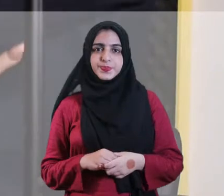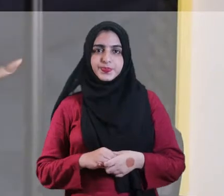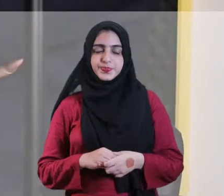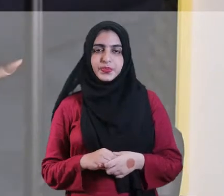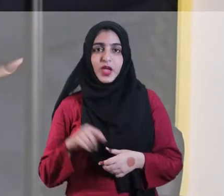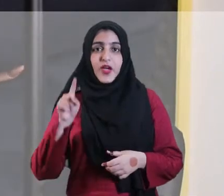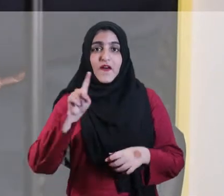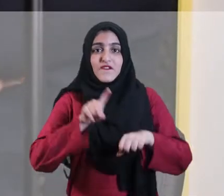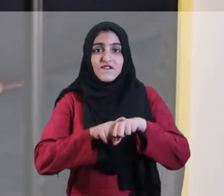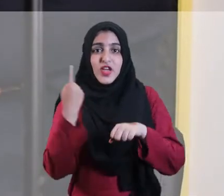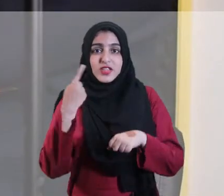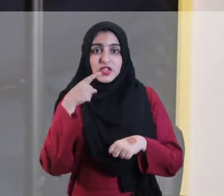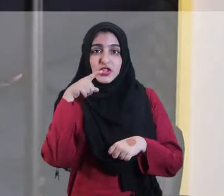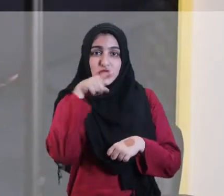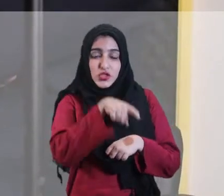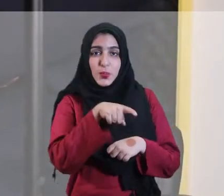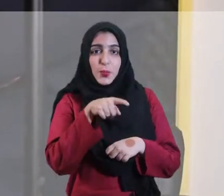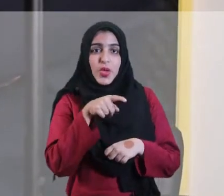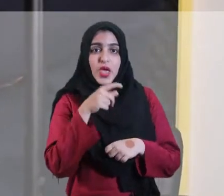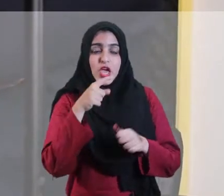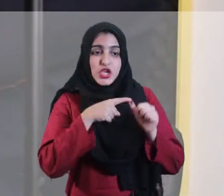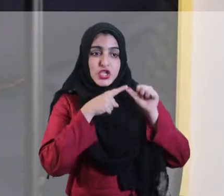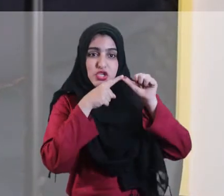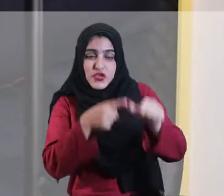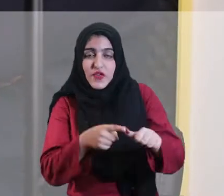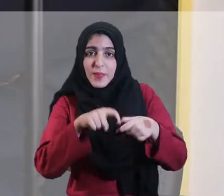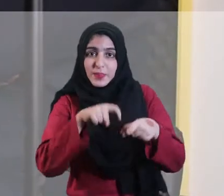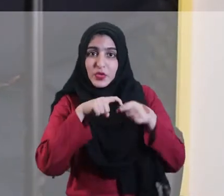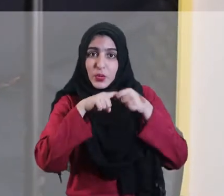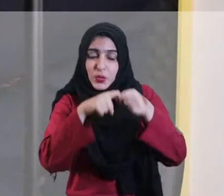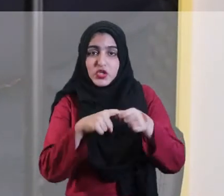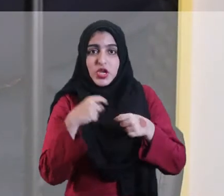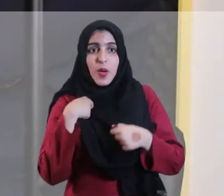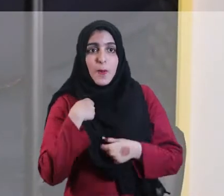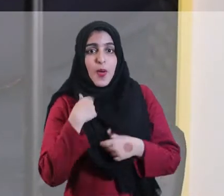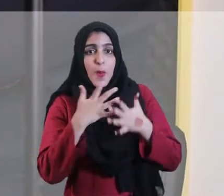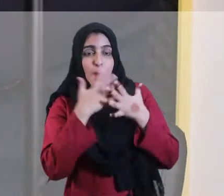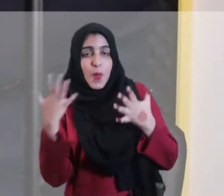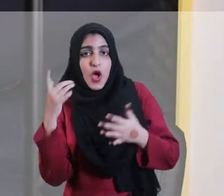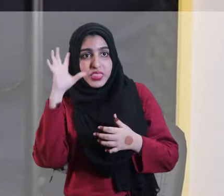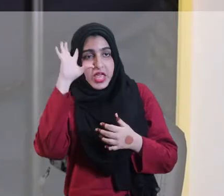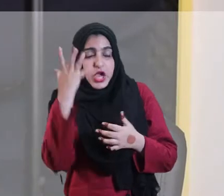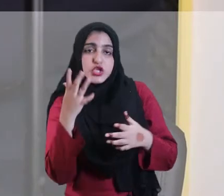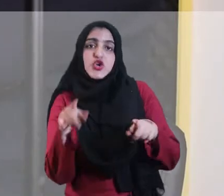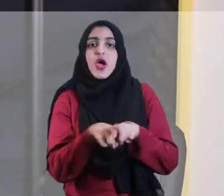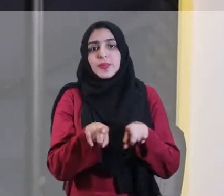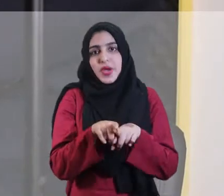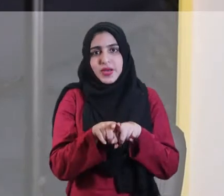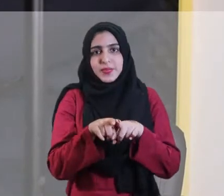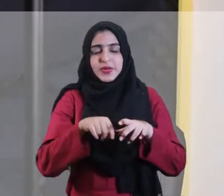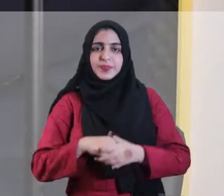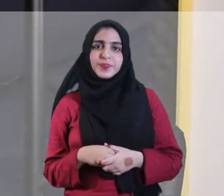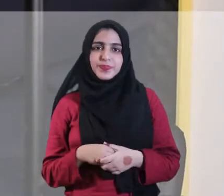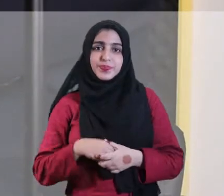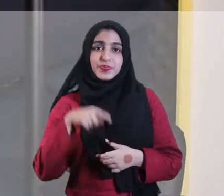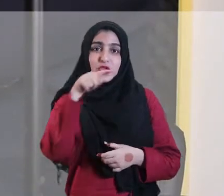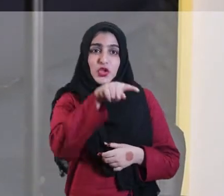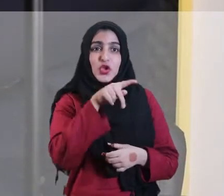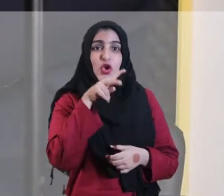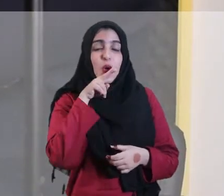आम पुलिस वाला ट्वेल्थ चूर्ण से दिस क्वेश्चन एंड एवरीडे इन थे मिडल ईस्ट इंस्टिट्यूट ऑफ मेडिकल साइंसेस